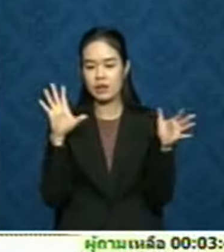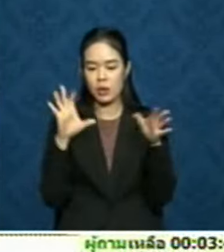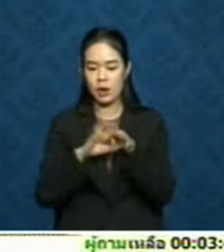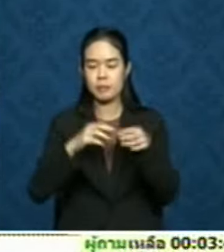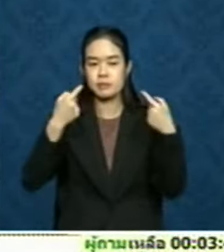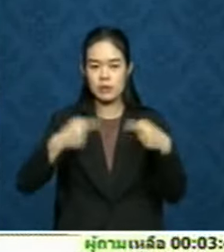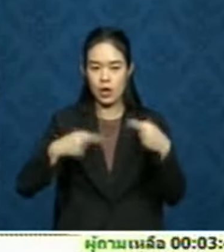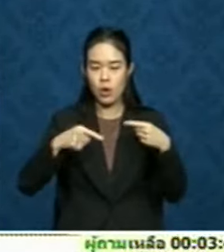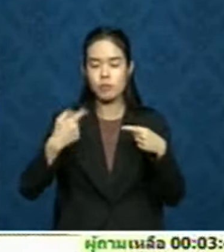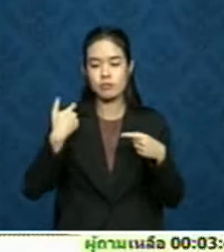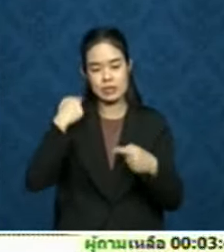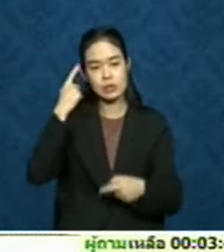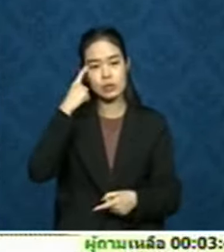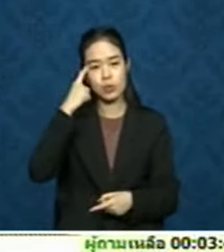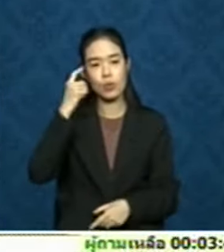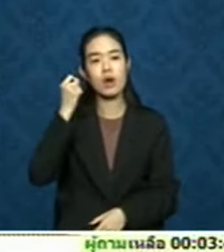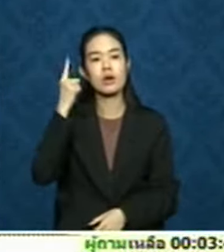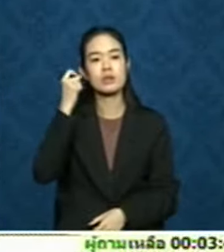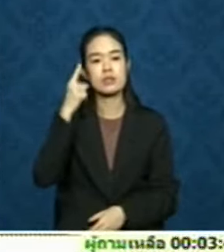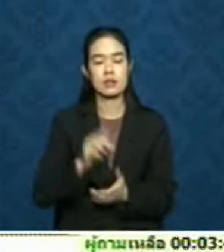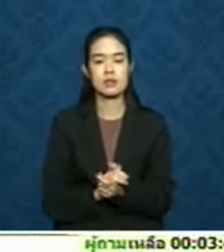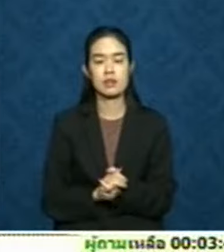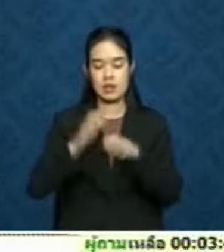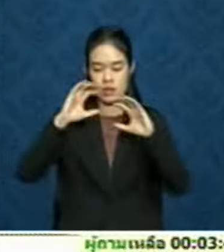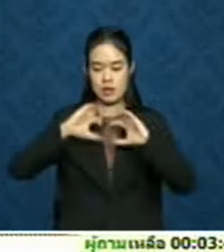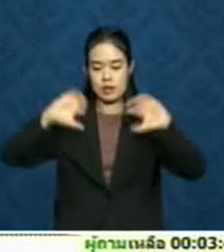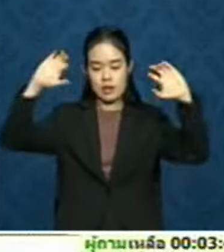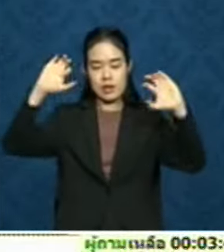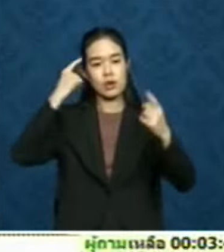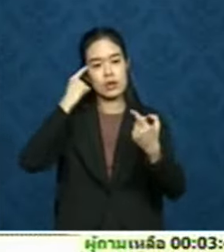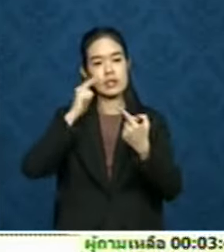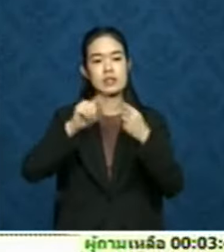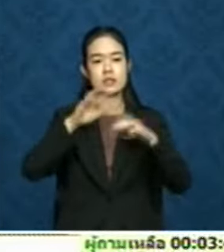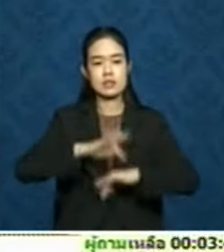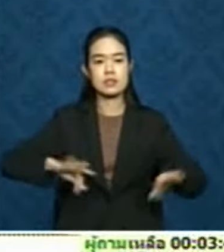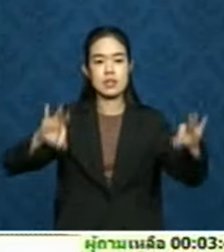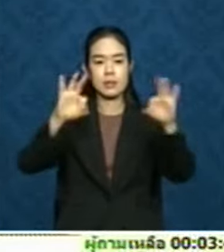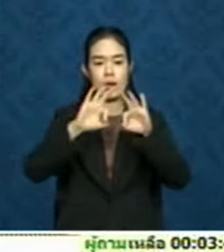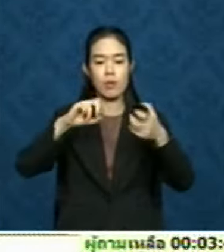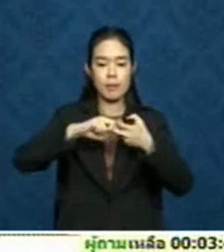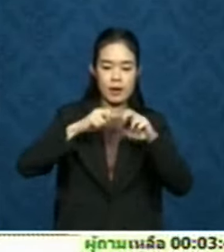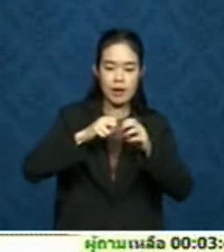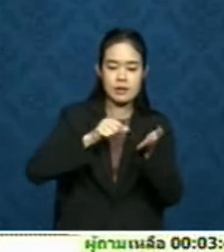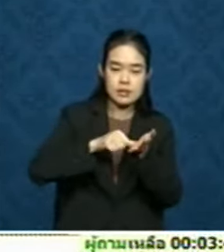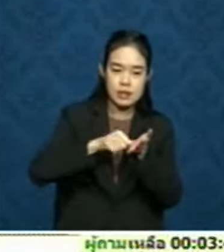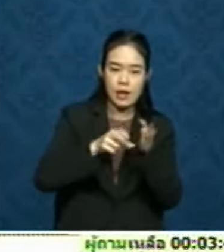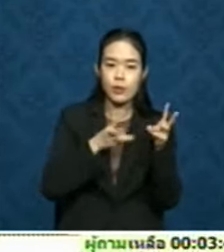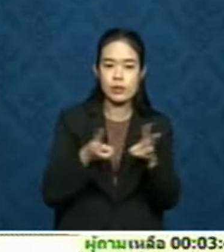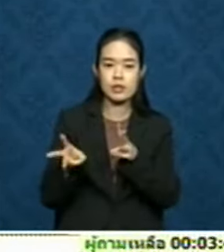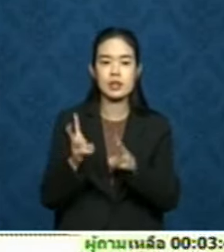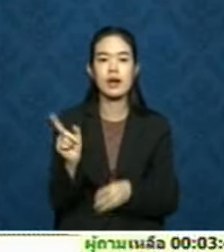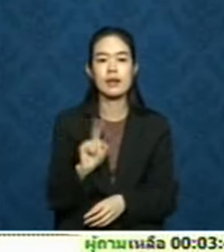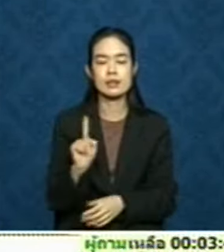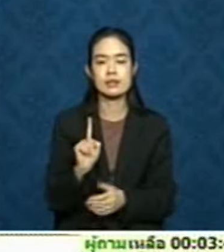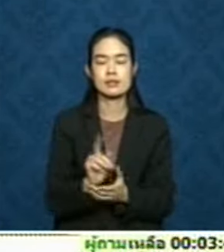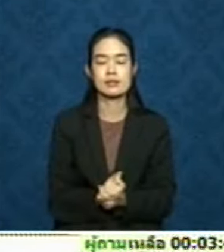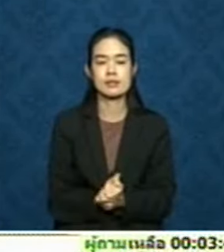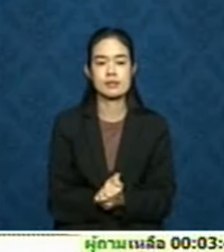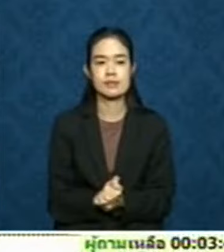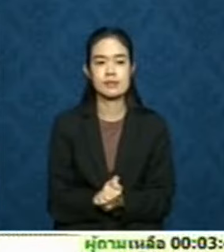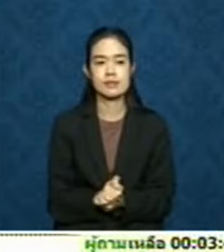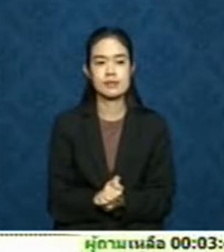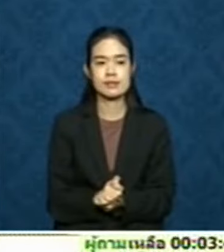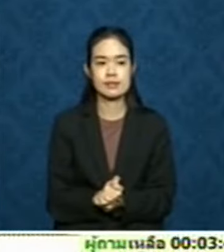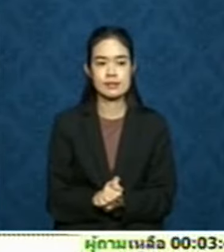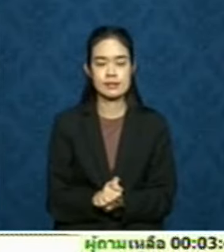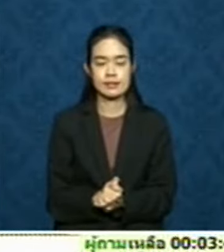ทือนใจแล้วก็รัฐบาลก็ให้จะให้ความสำคัญต่อไปในการแก้ไขปัญหานี้นะครับก็ตระหนักดีว่